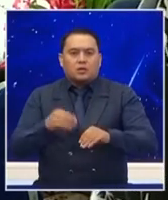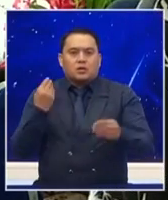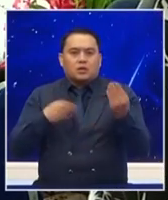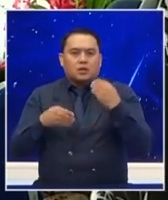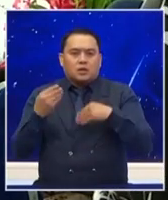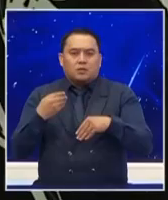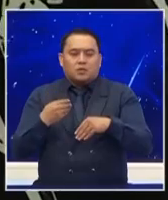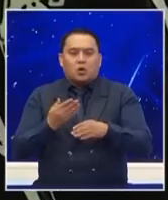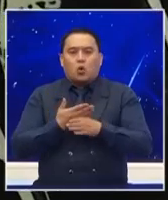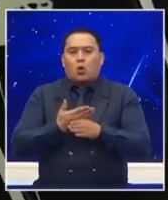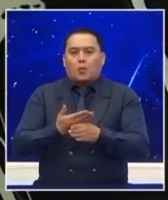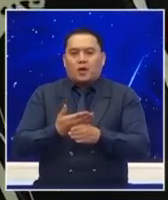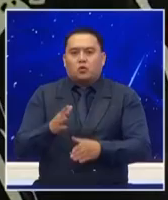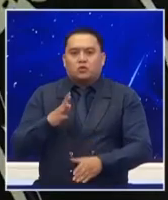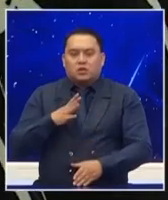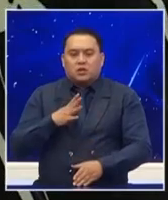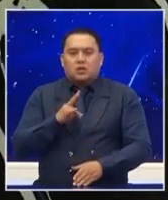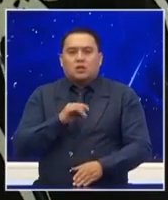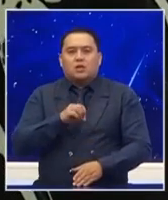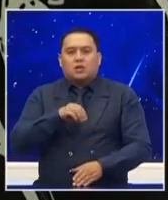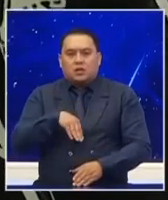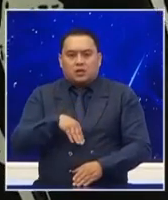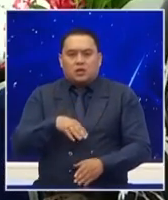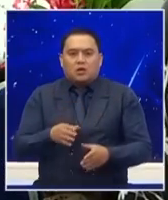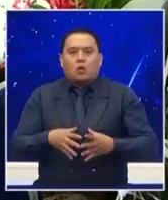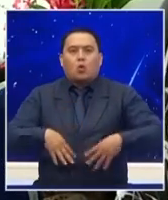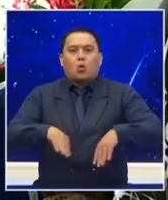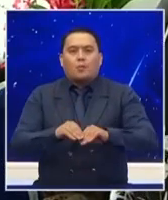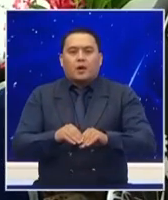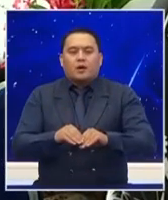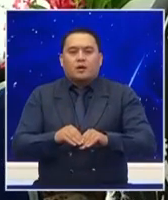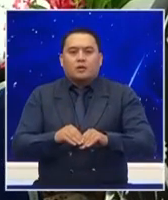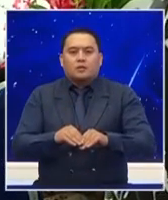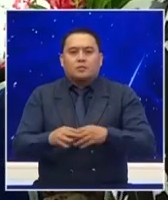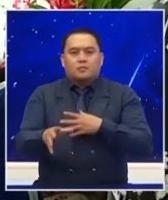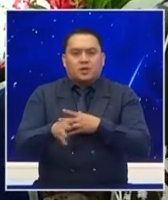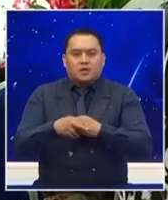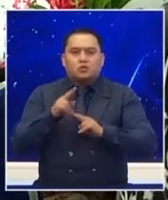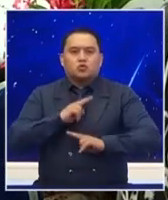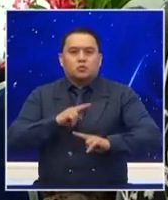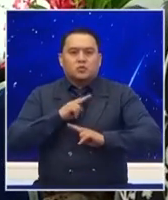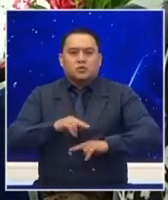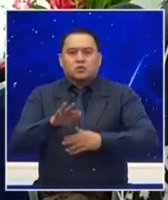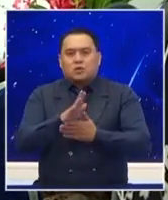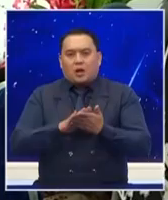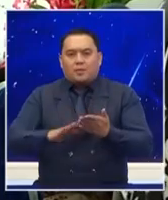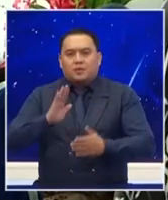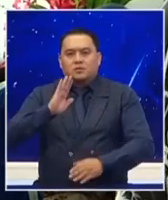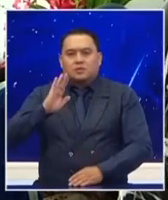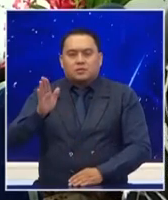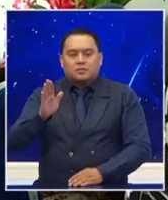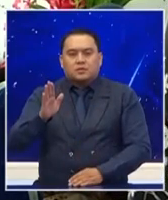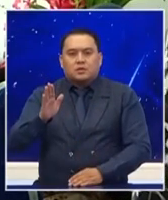киім-кешек беріп көмек көрсеттік. Ниет қоғамдық қормен әрі қарай бірлесе жұмысымызды жалғастыра